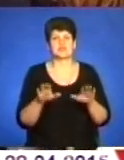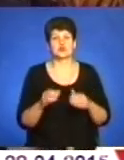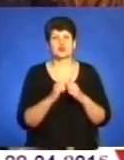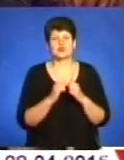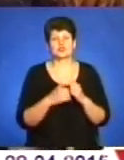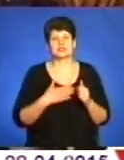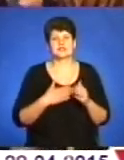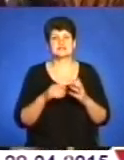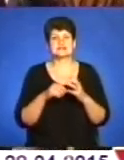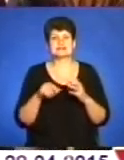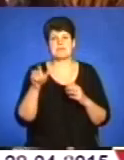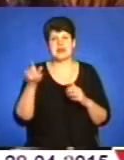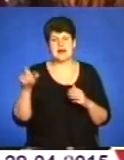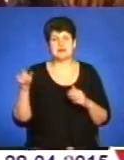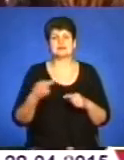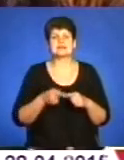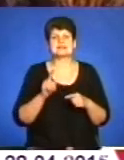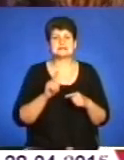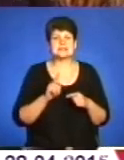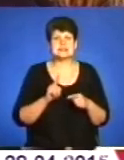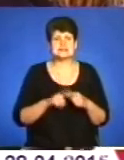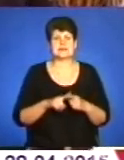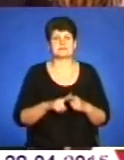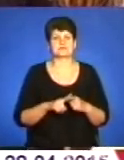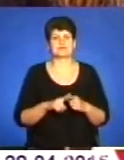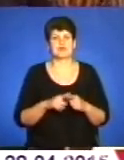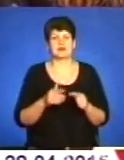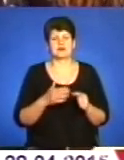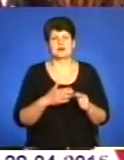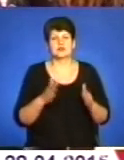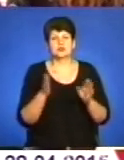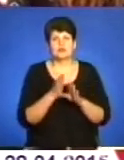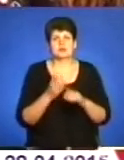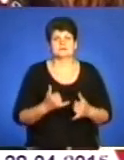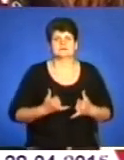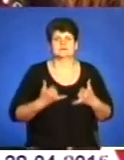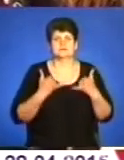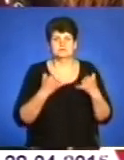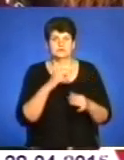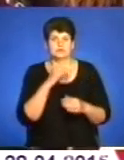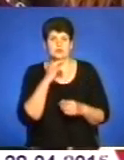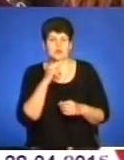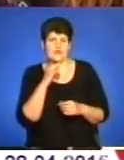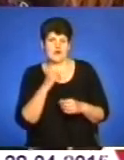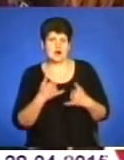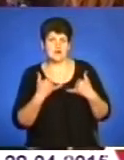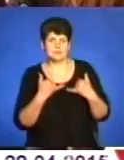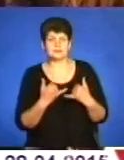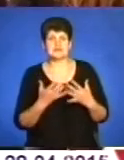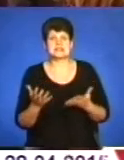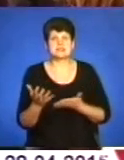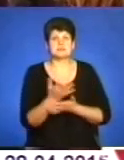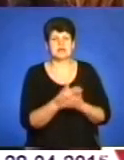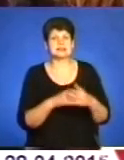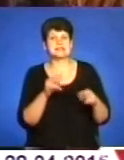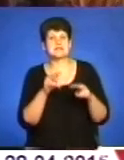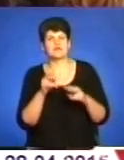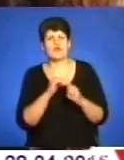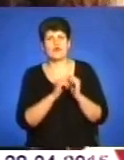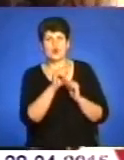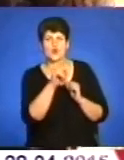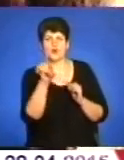земляк – це окрема яскрава доля, яка заслуговує на увагу. І було вирішено взяти по можливості зібрати свідчення в